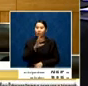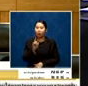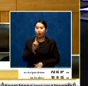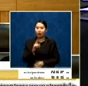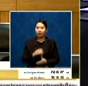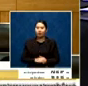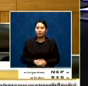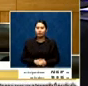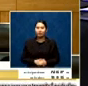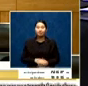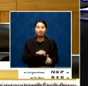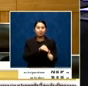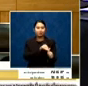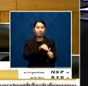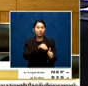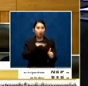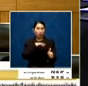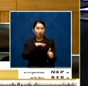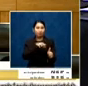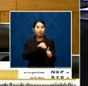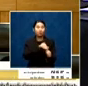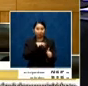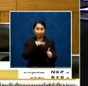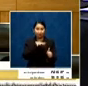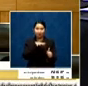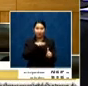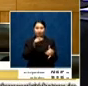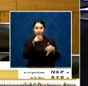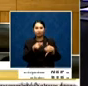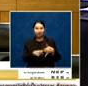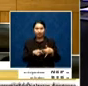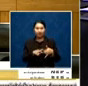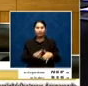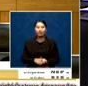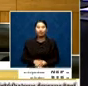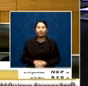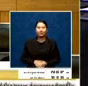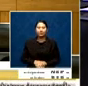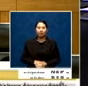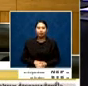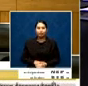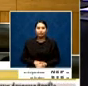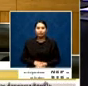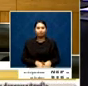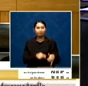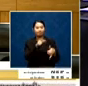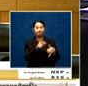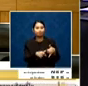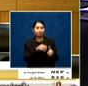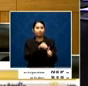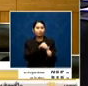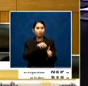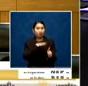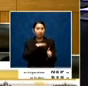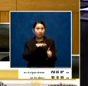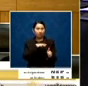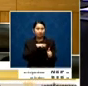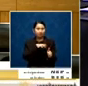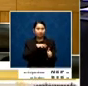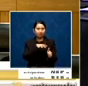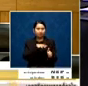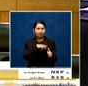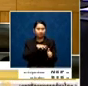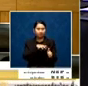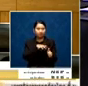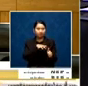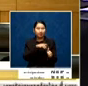นา ผมก็ยังงงใครเป็นคนเสนอให้มีอภิปรายก่อน ผมเชื่อว่าก้าวไกล ไม่รู้หรือว่าส